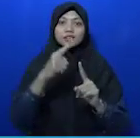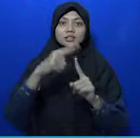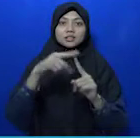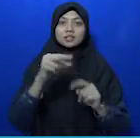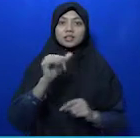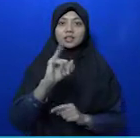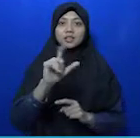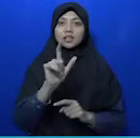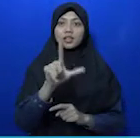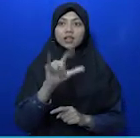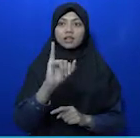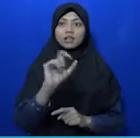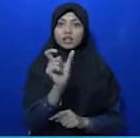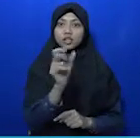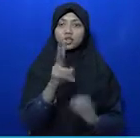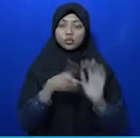sudah naik menjadi 20 triliun.